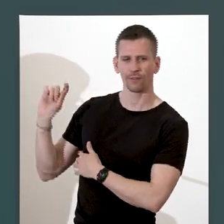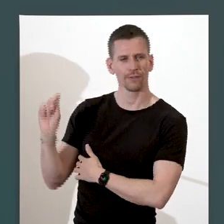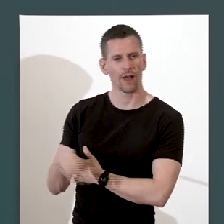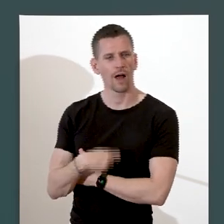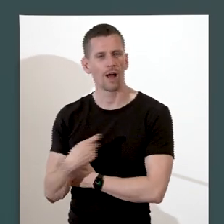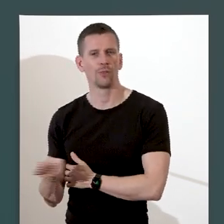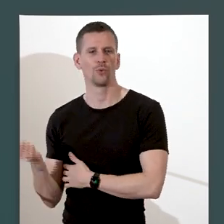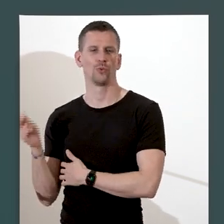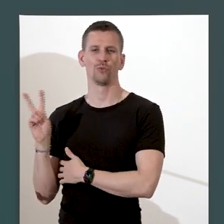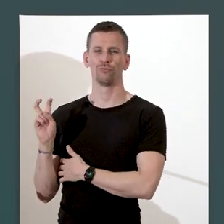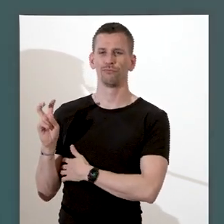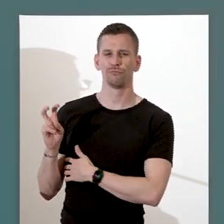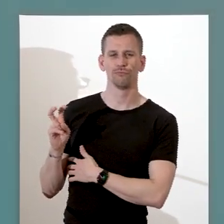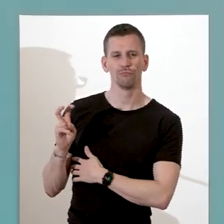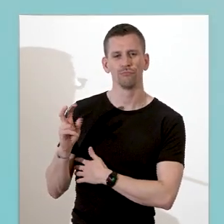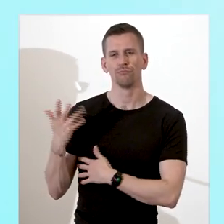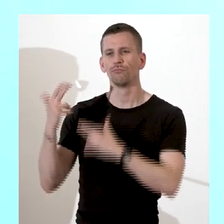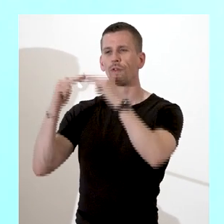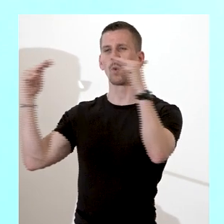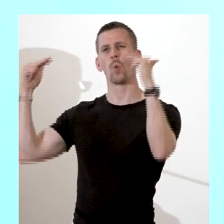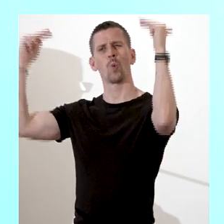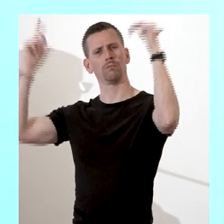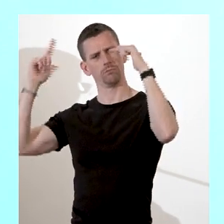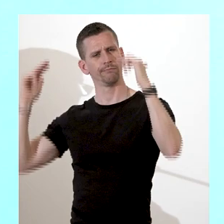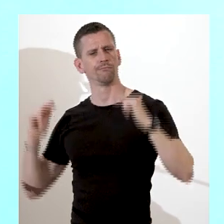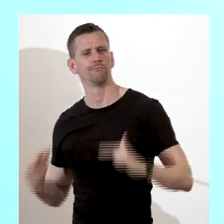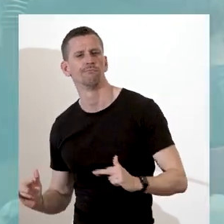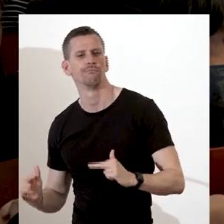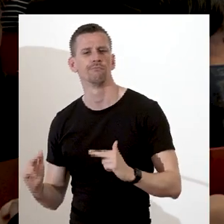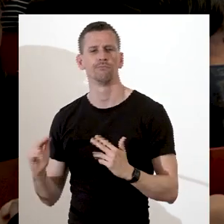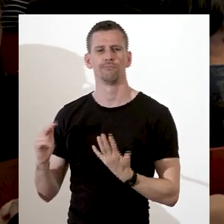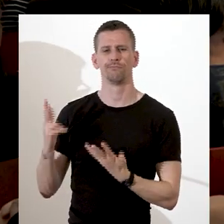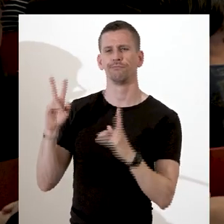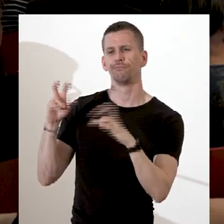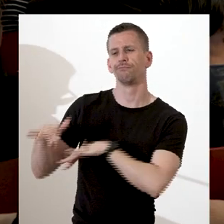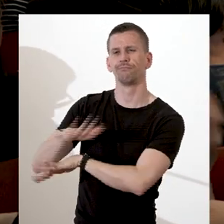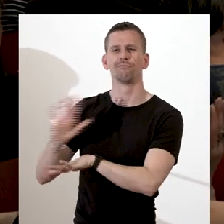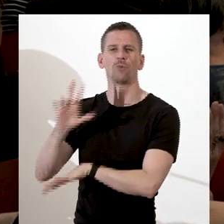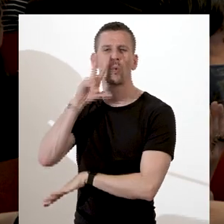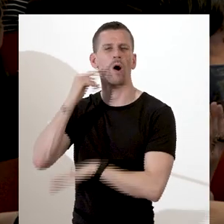à justifier leur infériorité face aux Européens. Je vous remercie de votre attention.